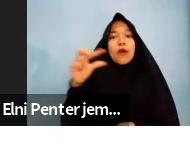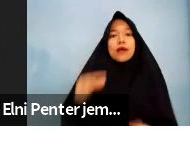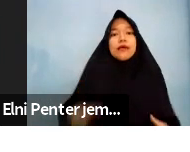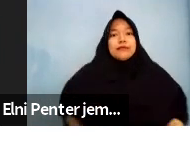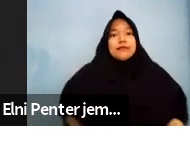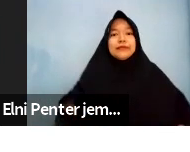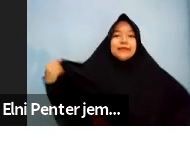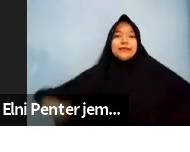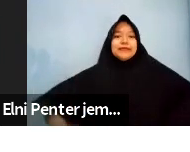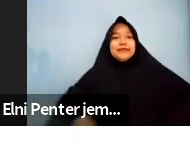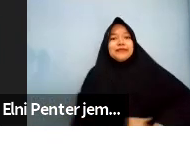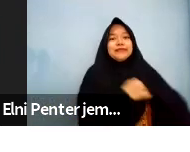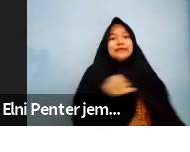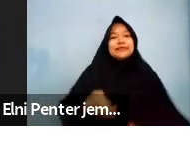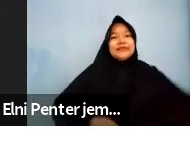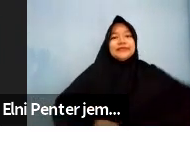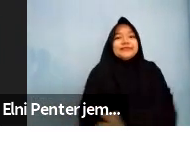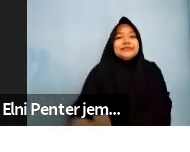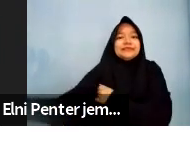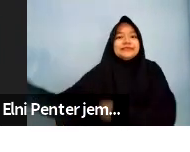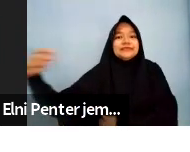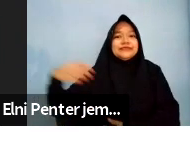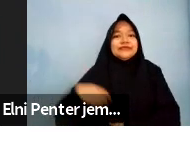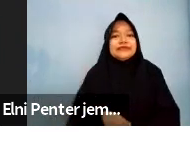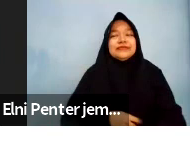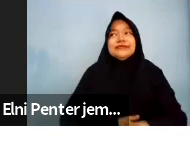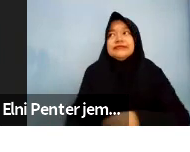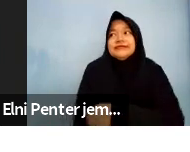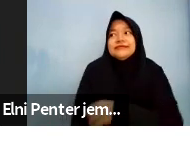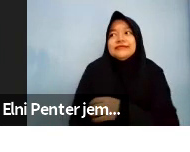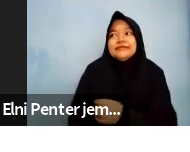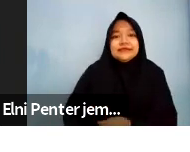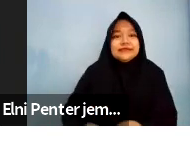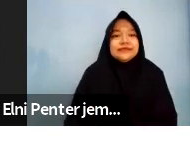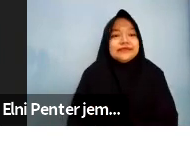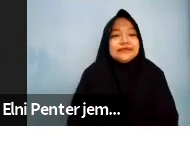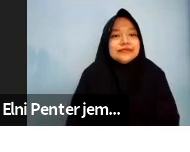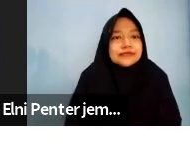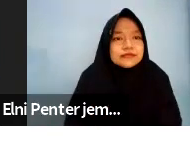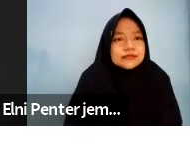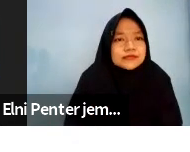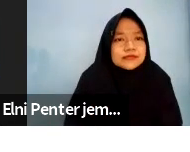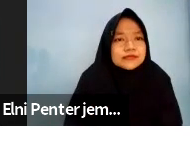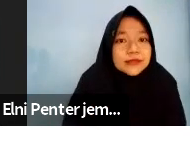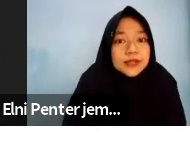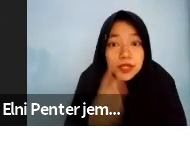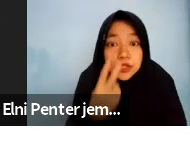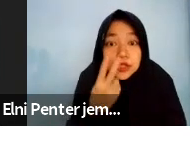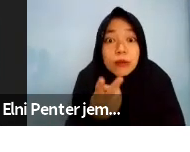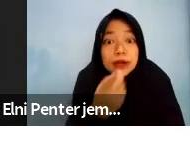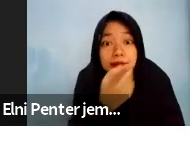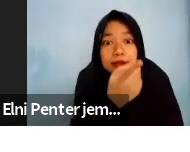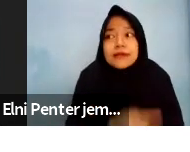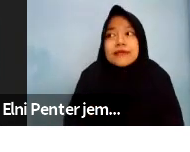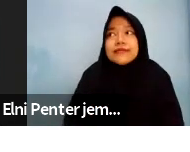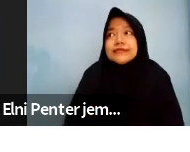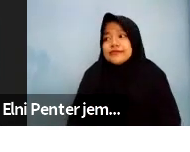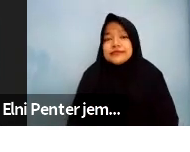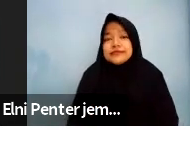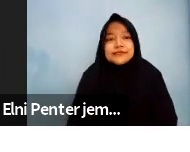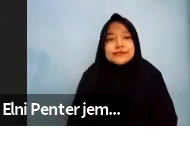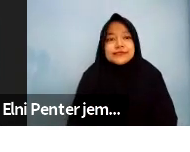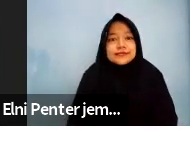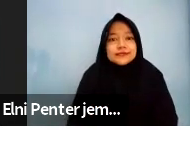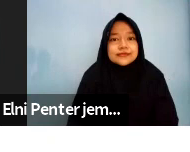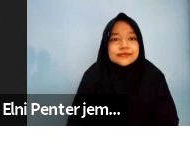harus didownload dulu ini sendiri ndak Hai Wah ternyata